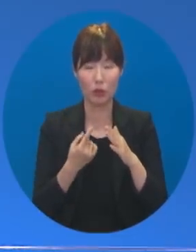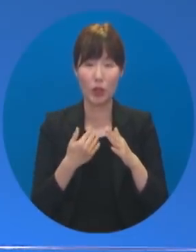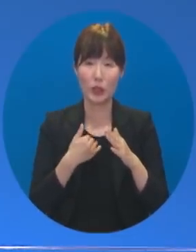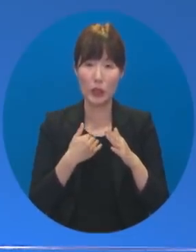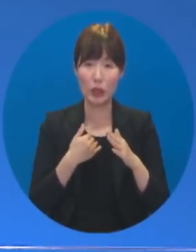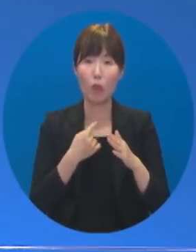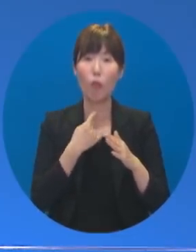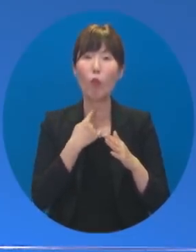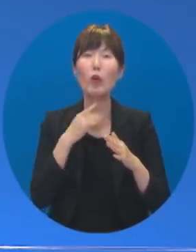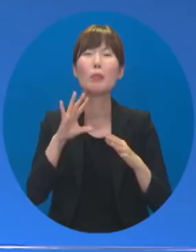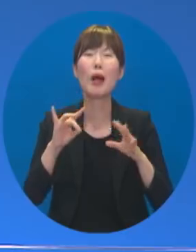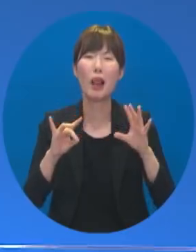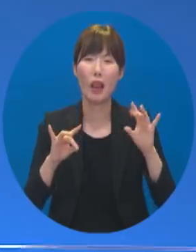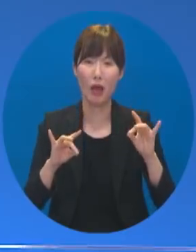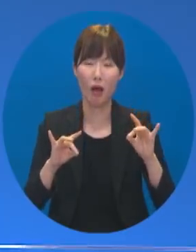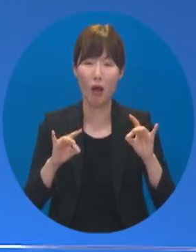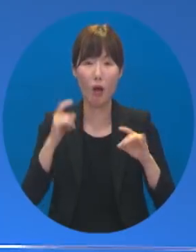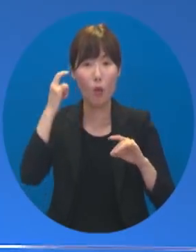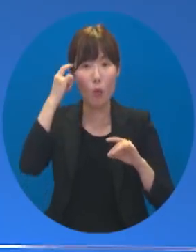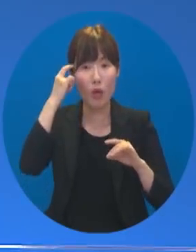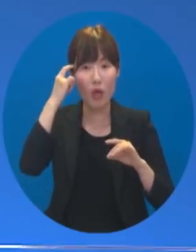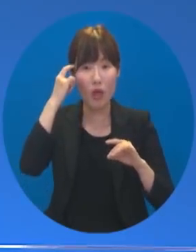수가 없었어요. 그래서